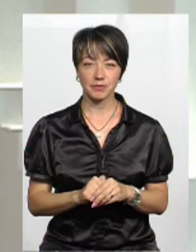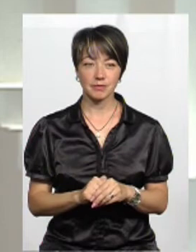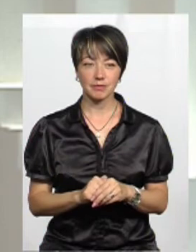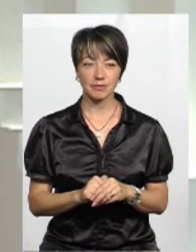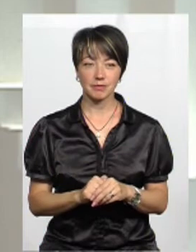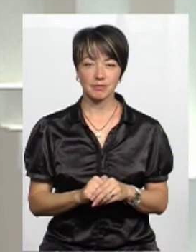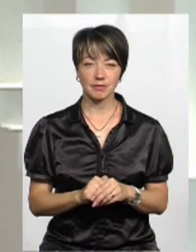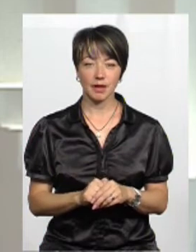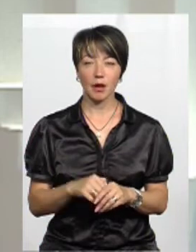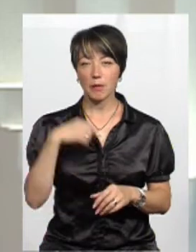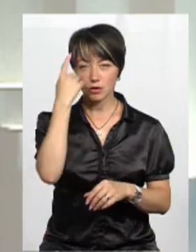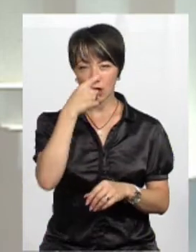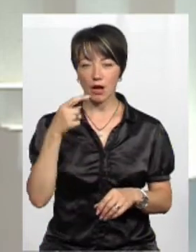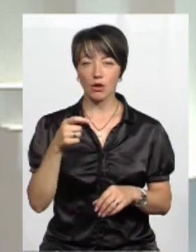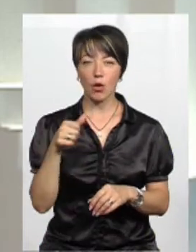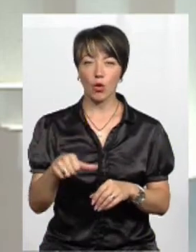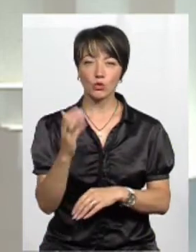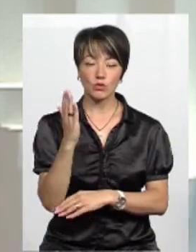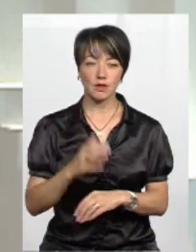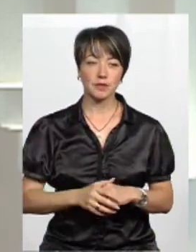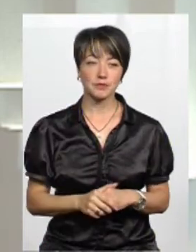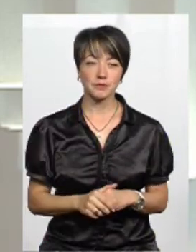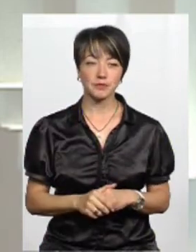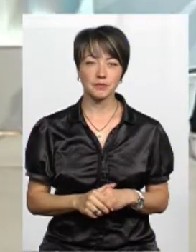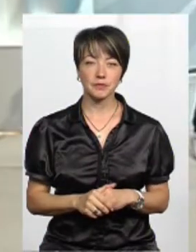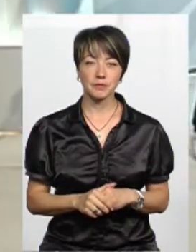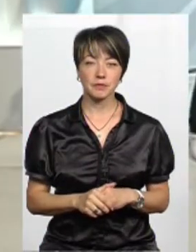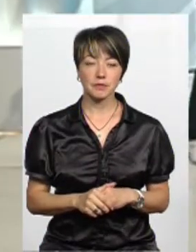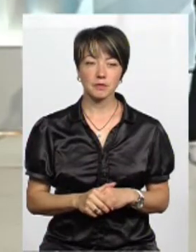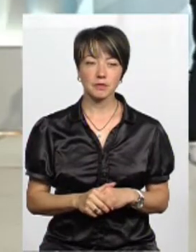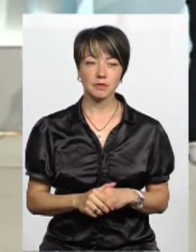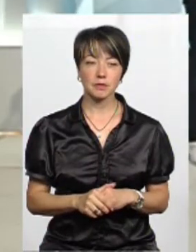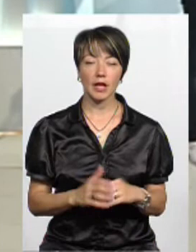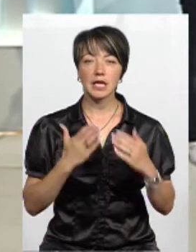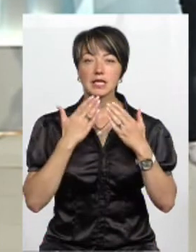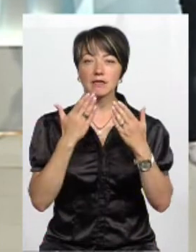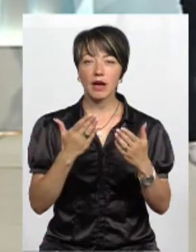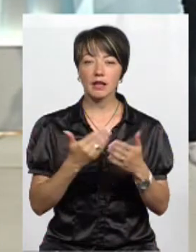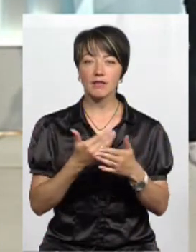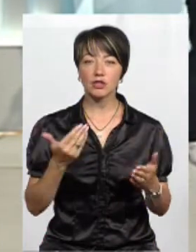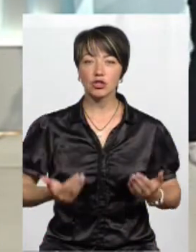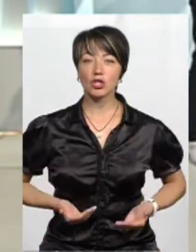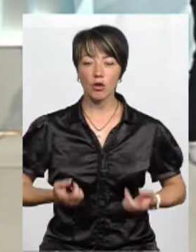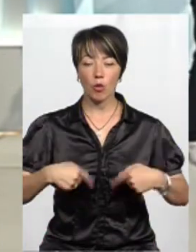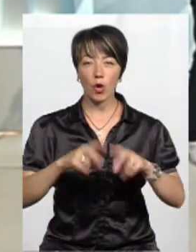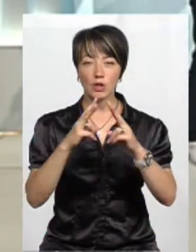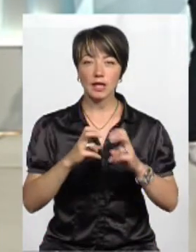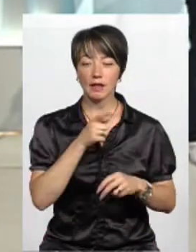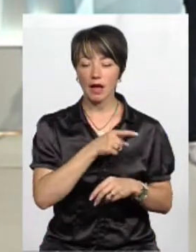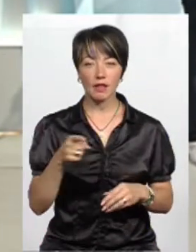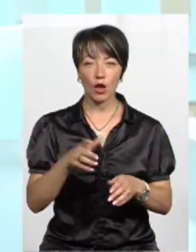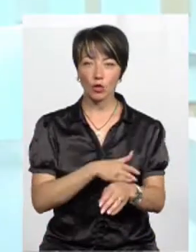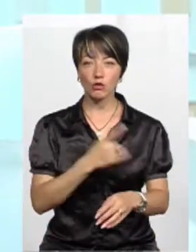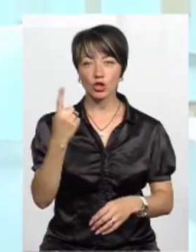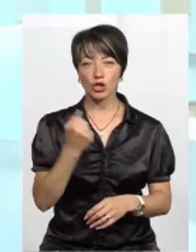депутати мають лише персонально голосувати, тобто правильно, самі. Правильно, жодного. Звернення від жителів округу розглядаються терміном не